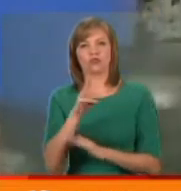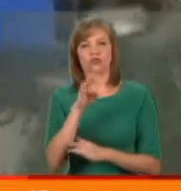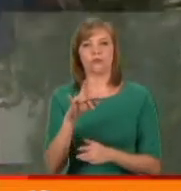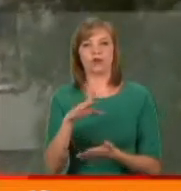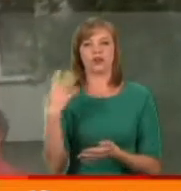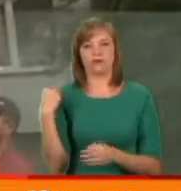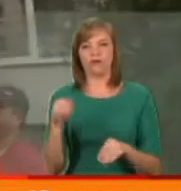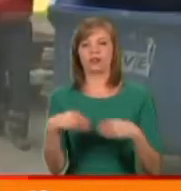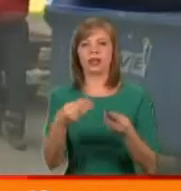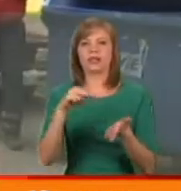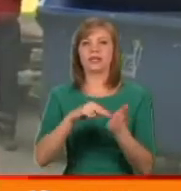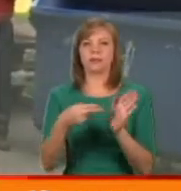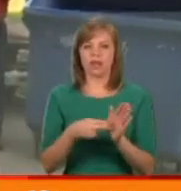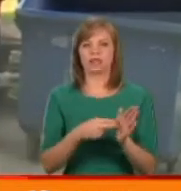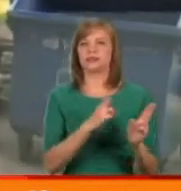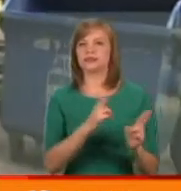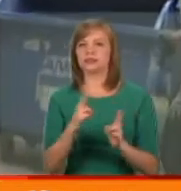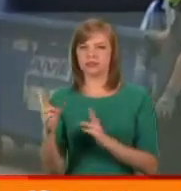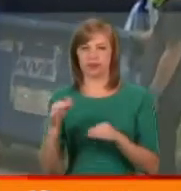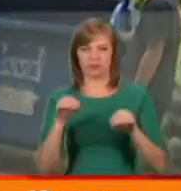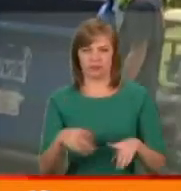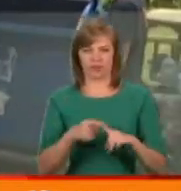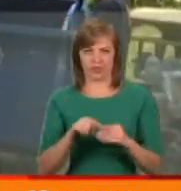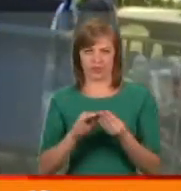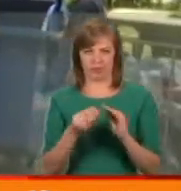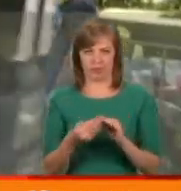Львова надасть план системного вирішення цієї проблеми.